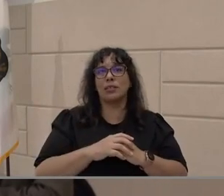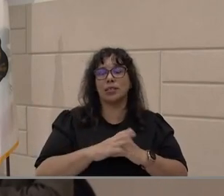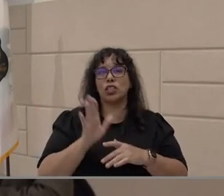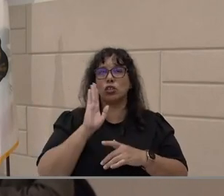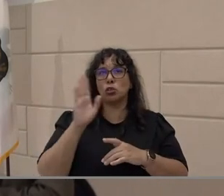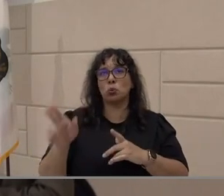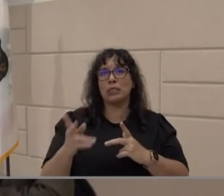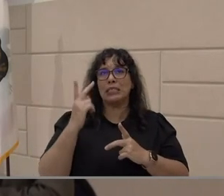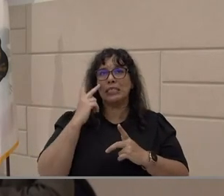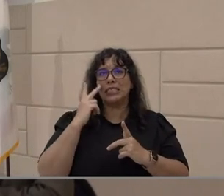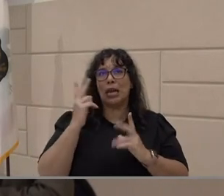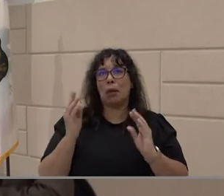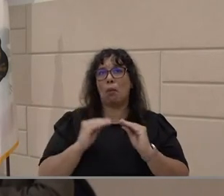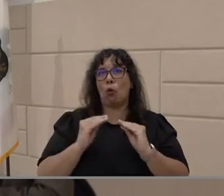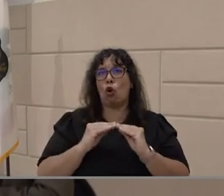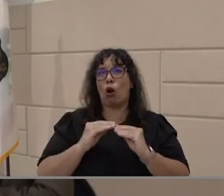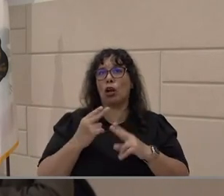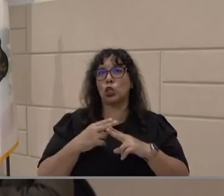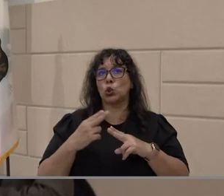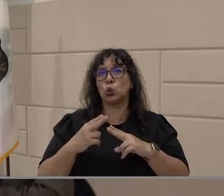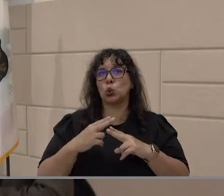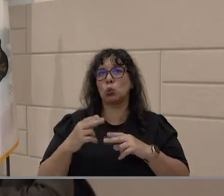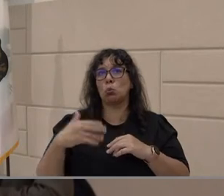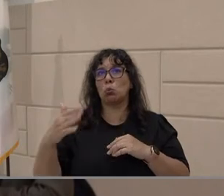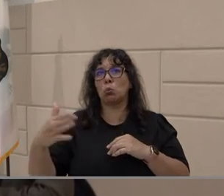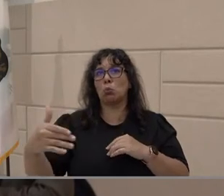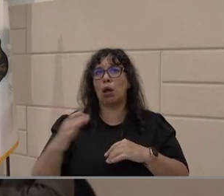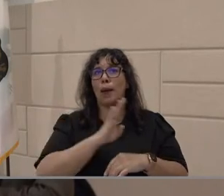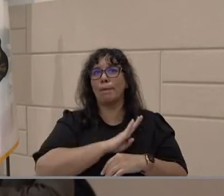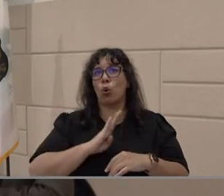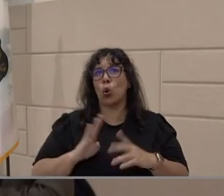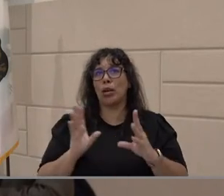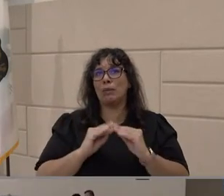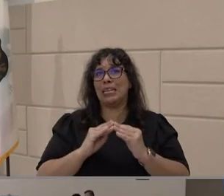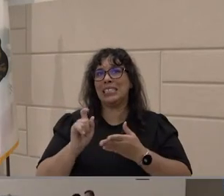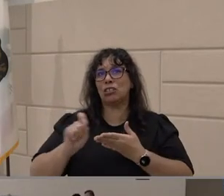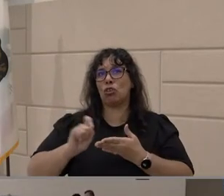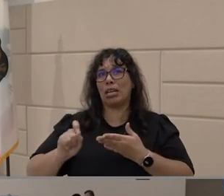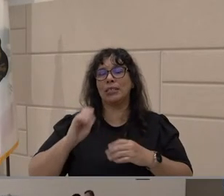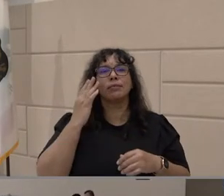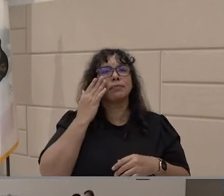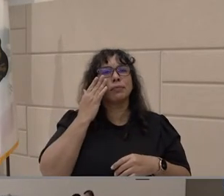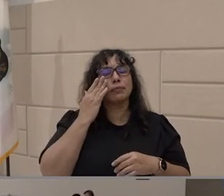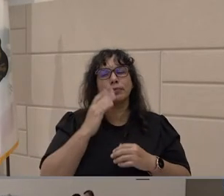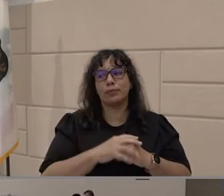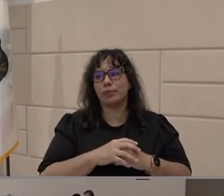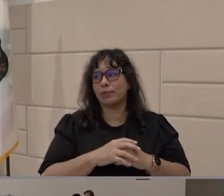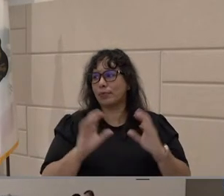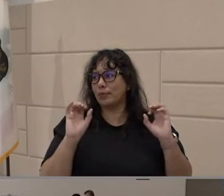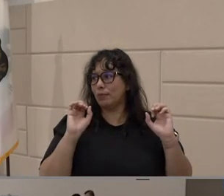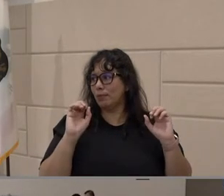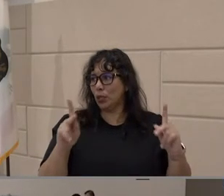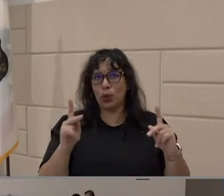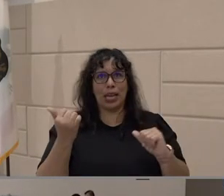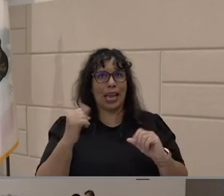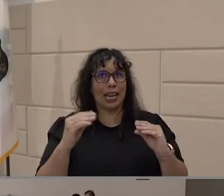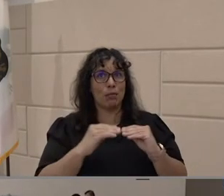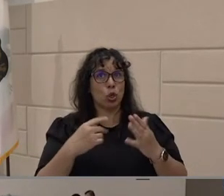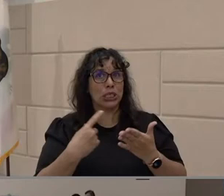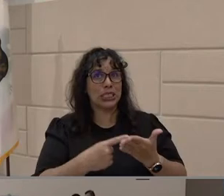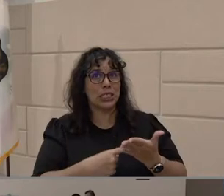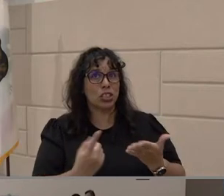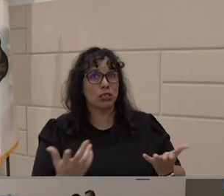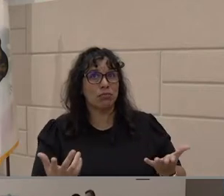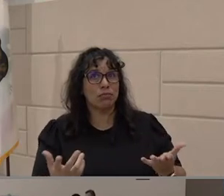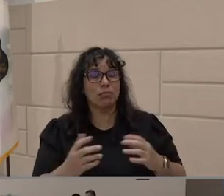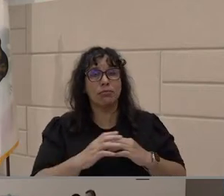នសូត្រដូច្នេះអ្នកនឹងបានឃើញបន្តមកទៀតនៅក្នុងអង្គប្រជុំពី3នៅខាងមុខនេះ